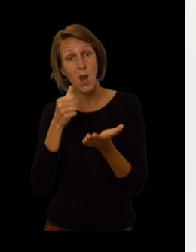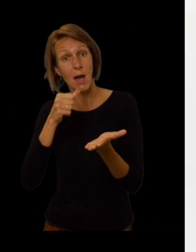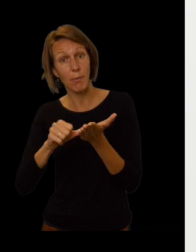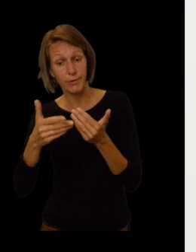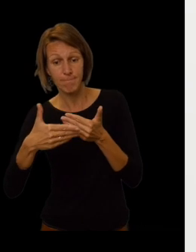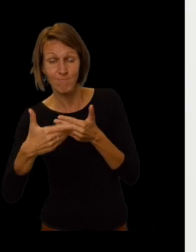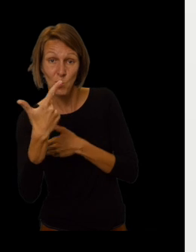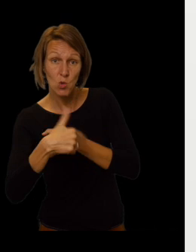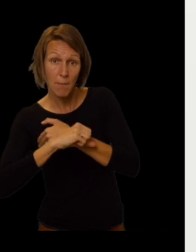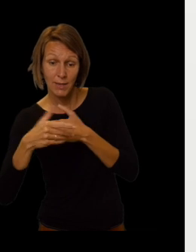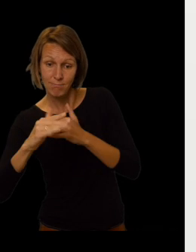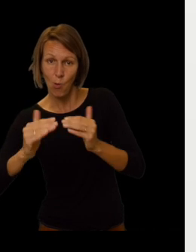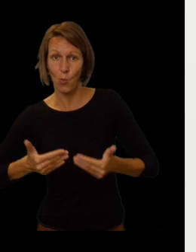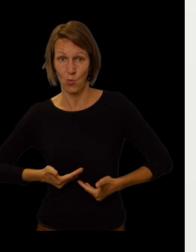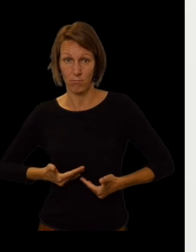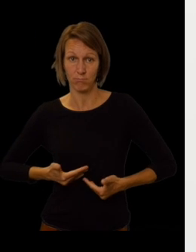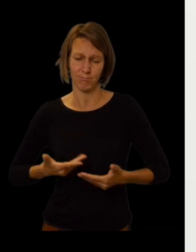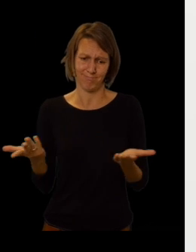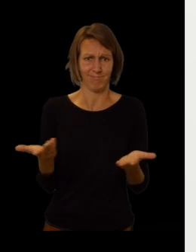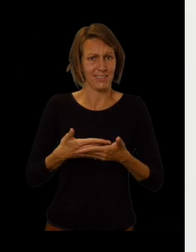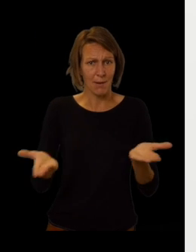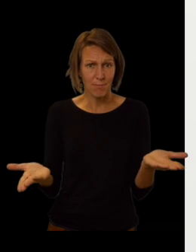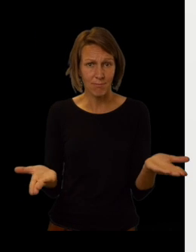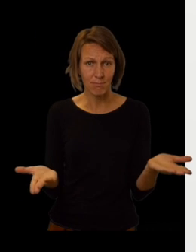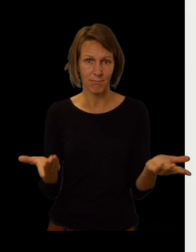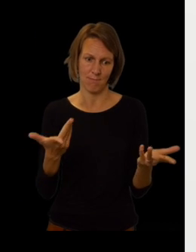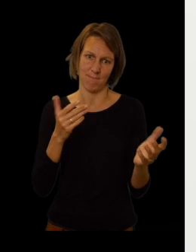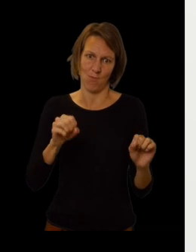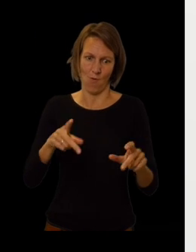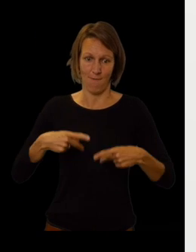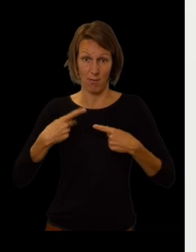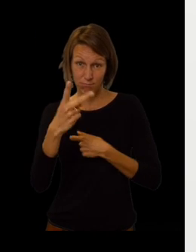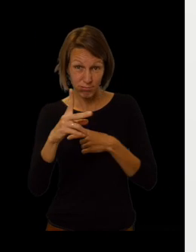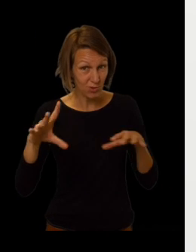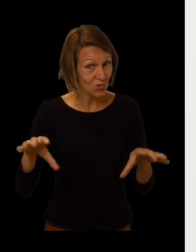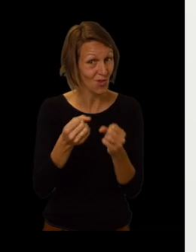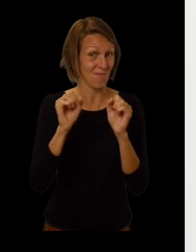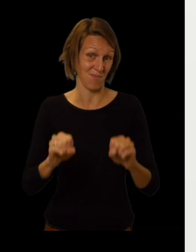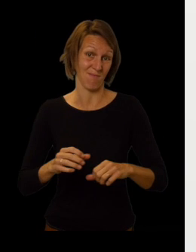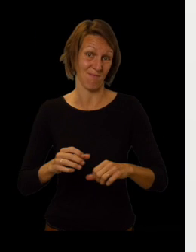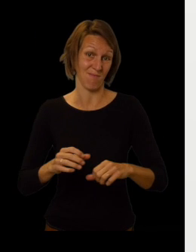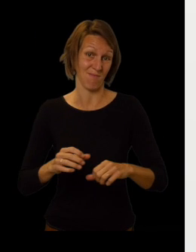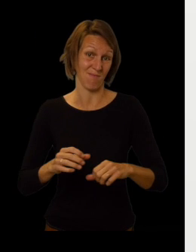de jours. Je vous l'avais dit, c'est très simple. Et surtout, ça peut vous sauver la vie. Alors je compte sur vous.